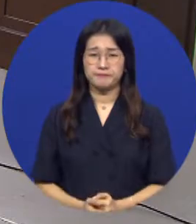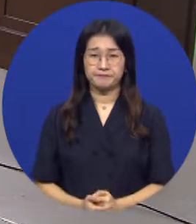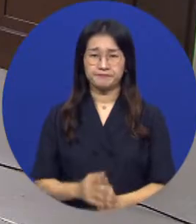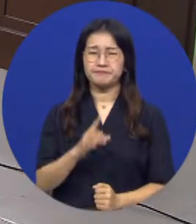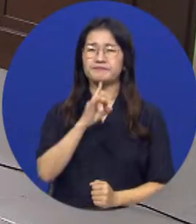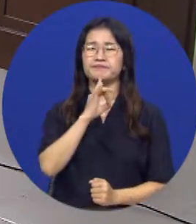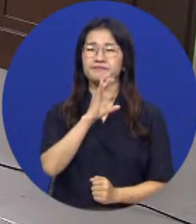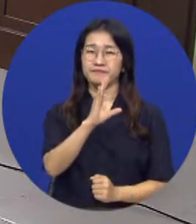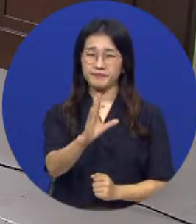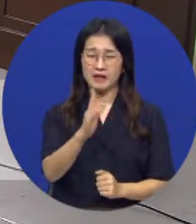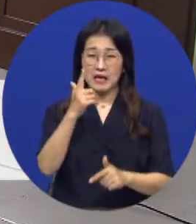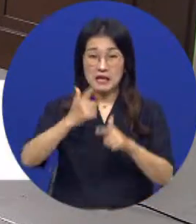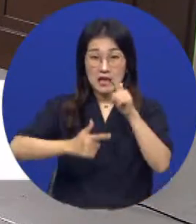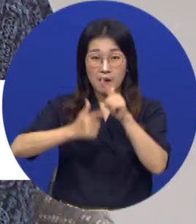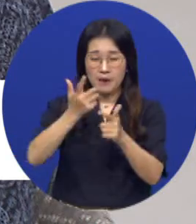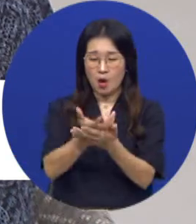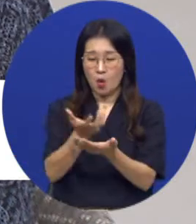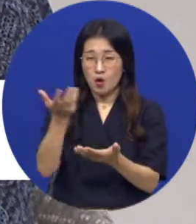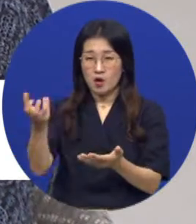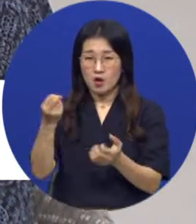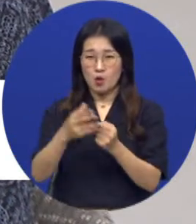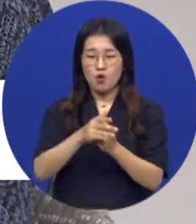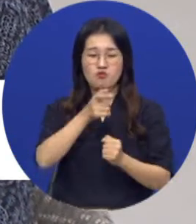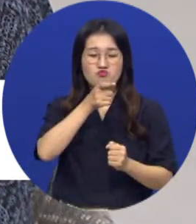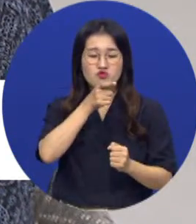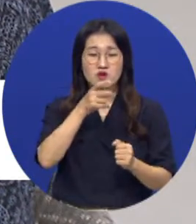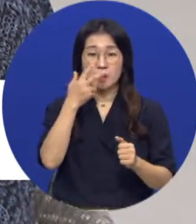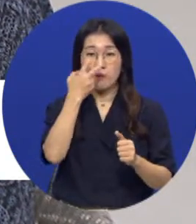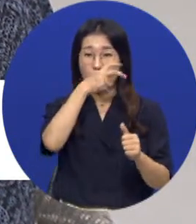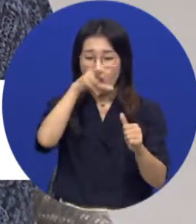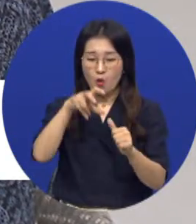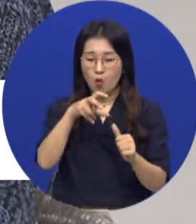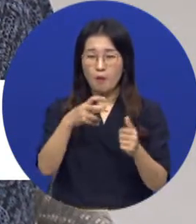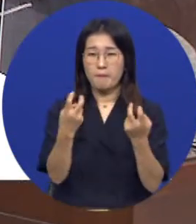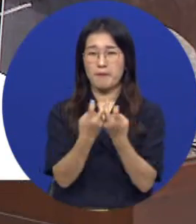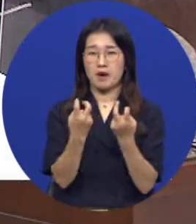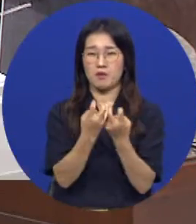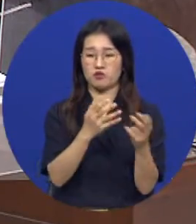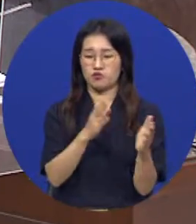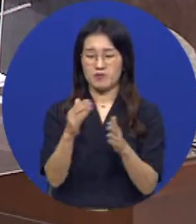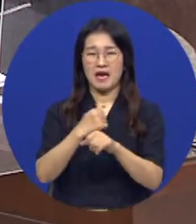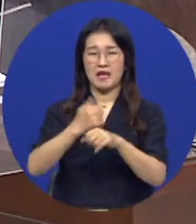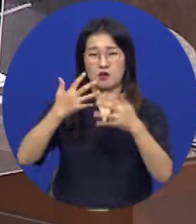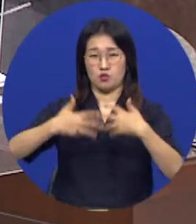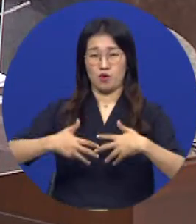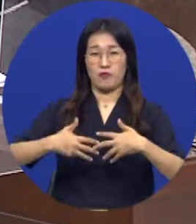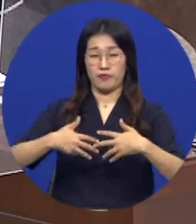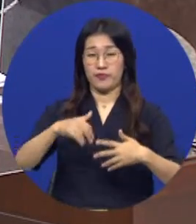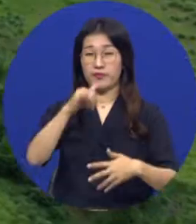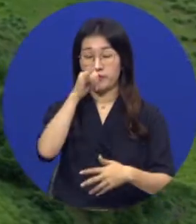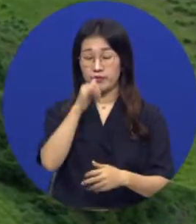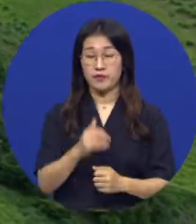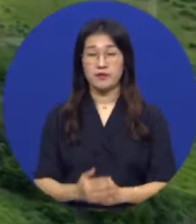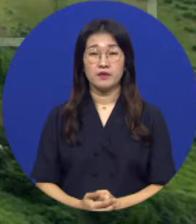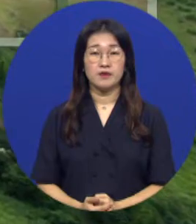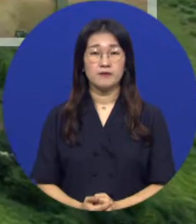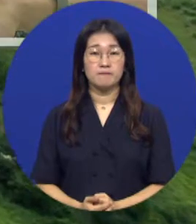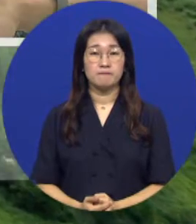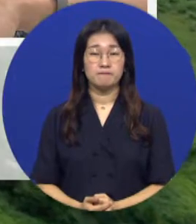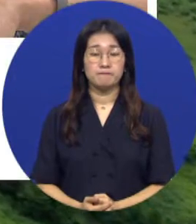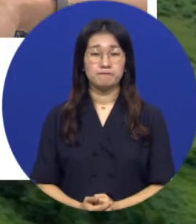다만 수기 10 계획과 수자원 지구 보전 등의 위한 구체적 방안에 마련하라 는 조건을 달았습니다 그